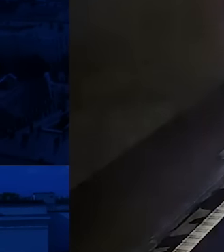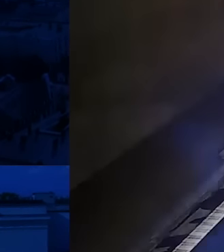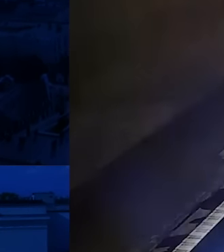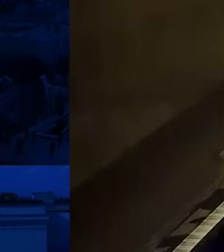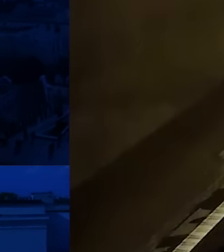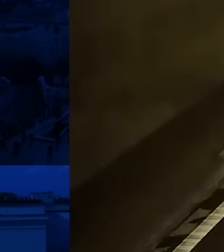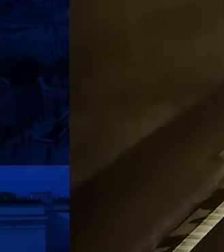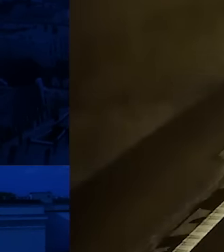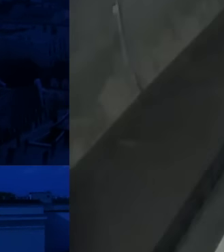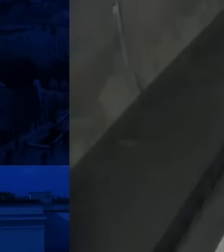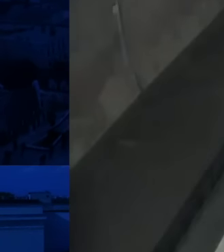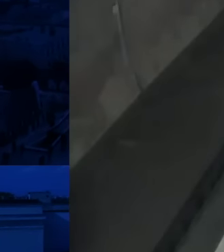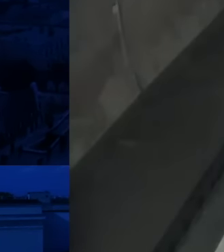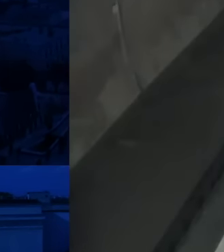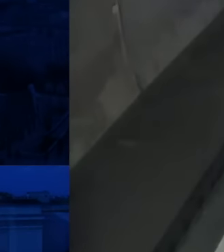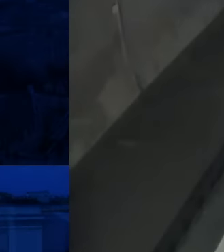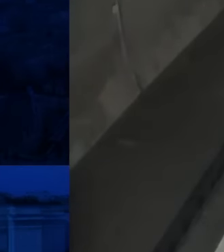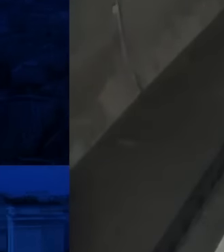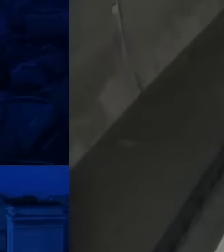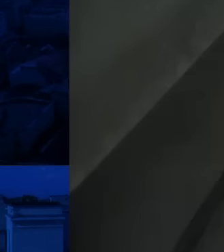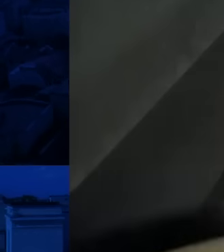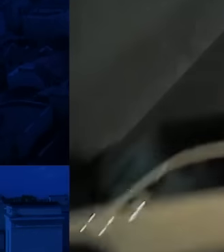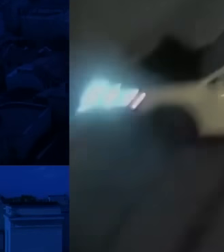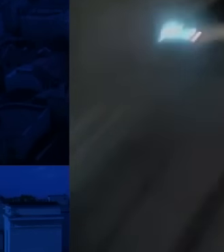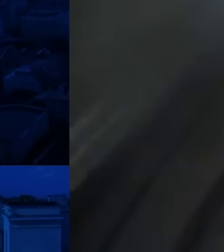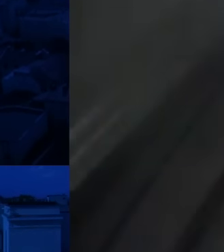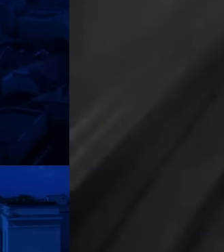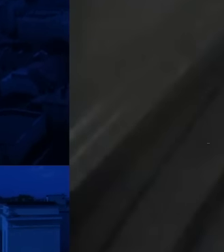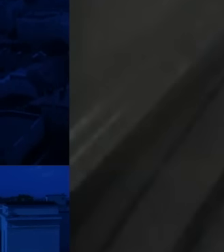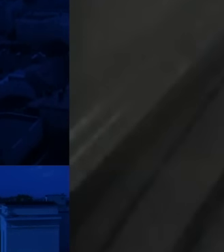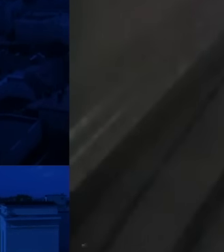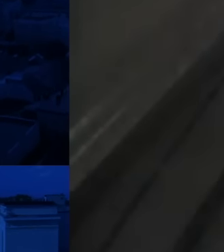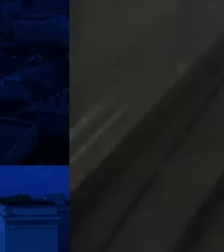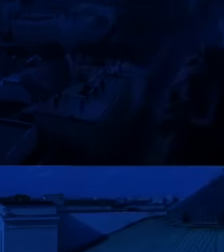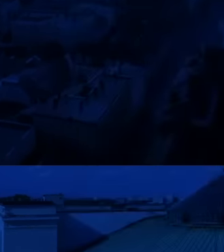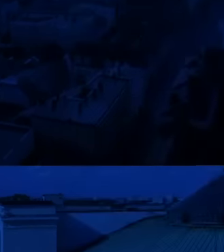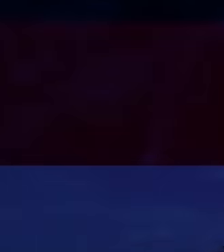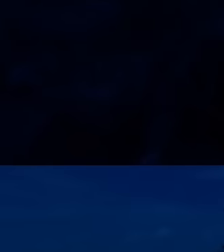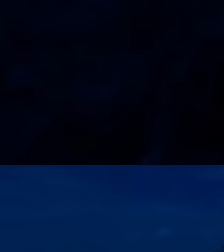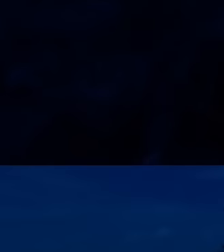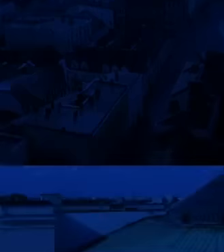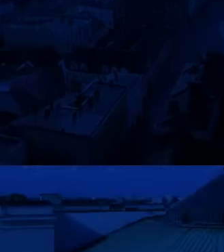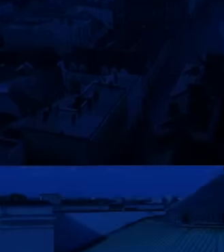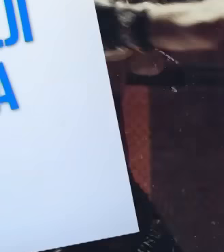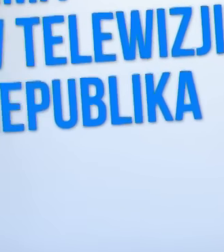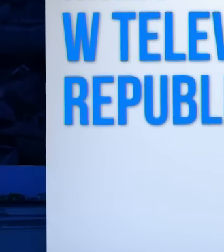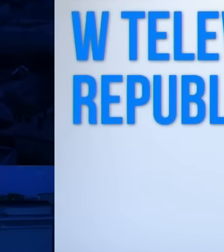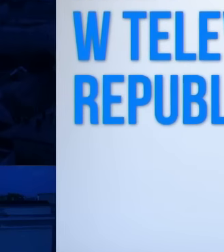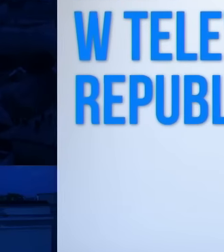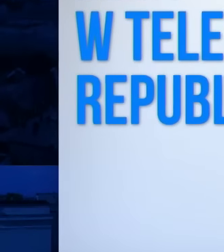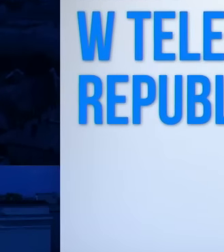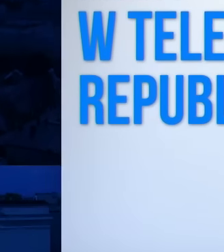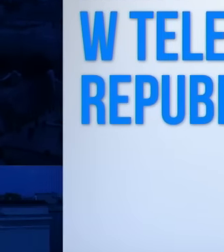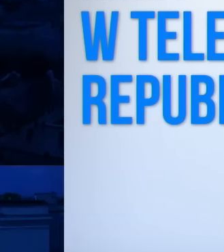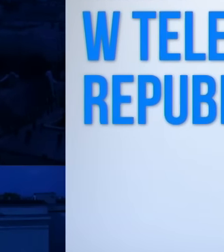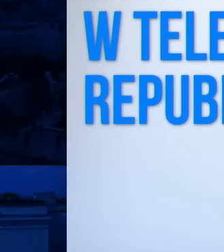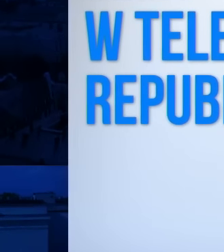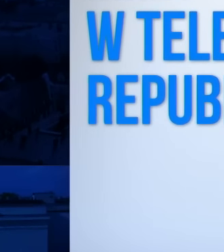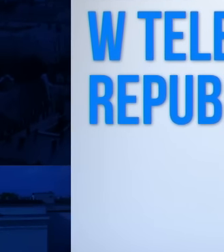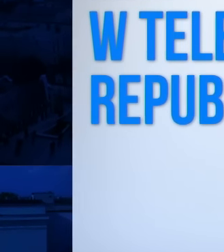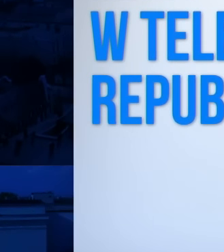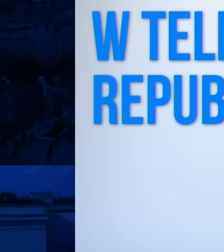170 km na godzinę. Stracił kontrolę nad pojazdem, wpadł w poślizg i zderzył się z innymi autami. Gala Strive